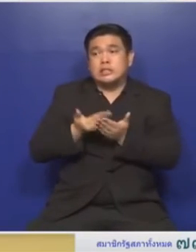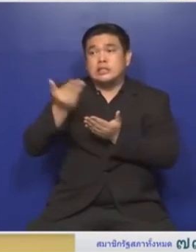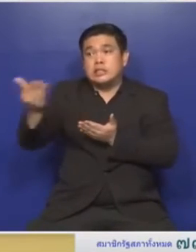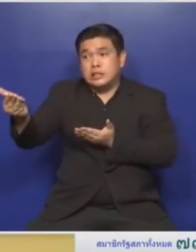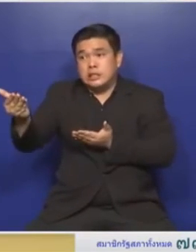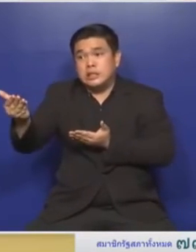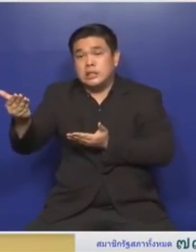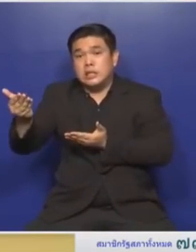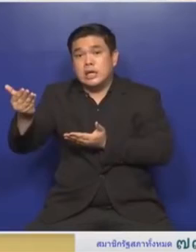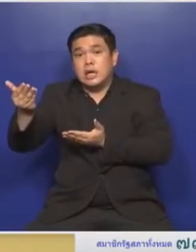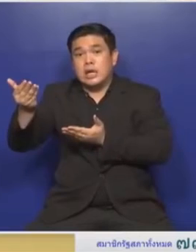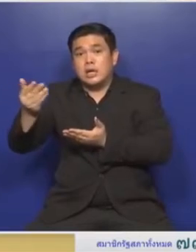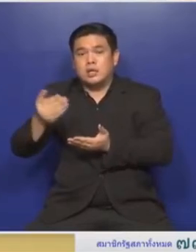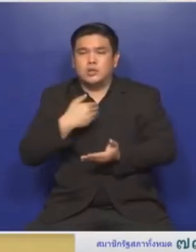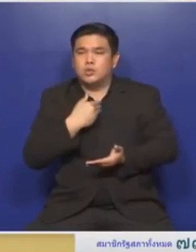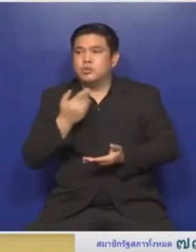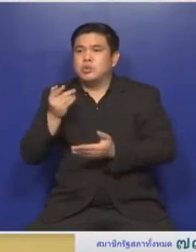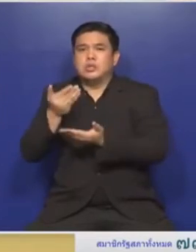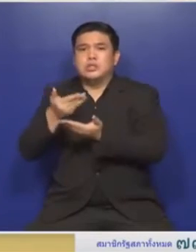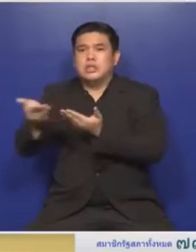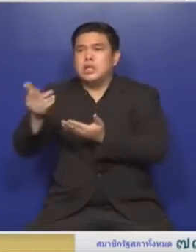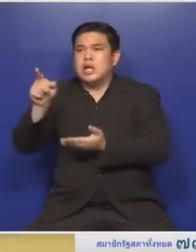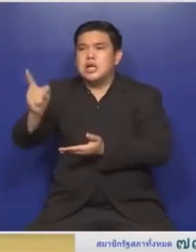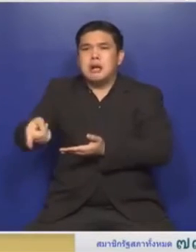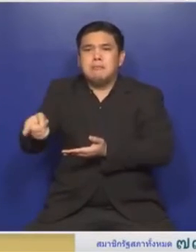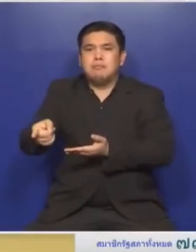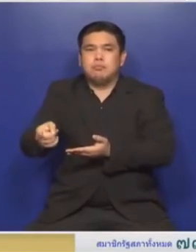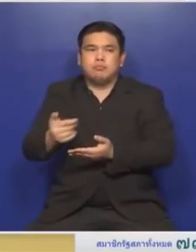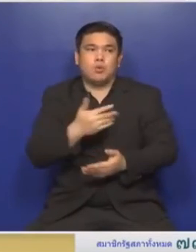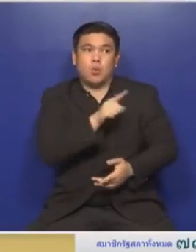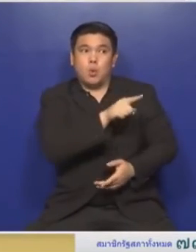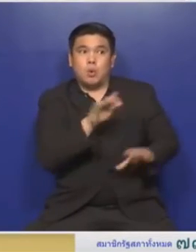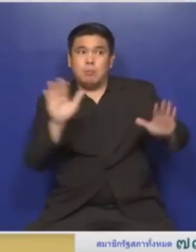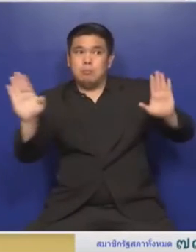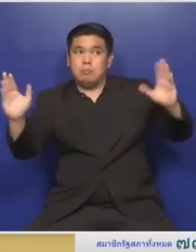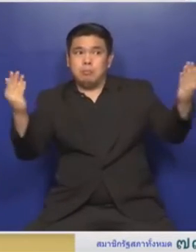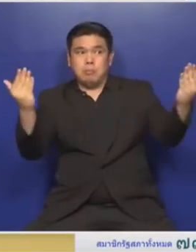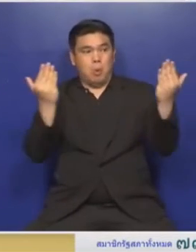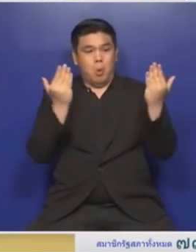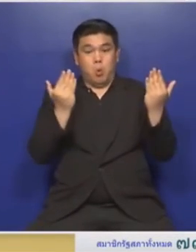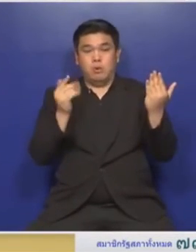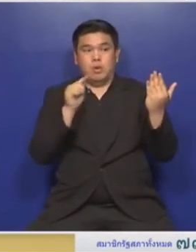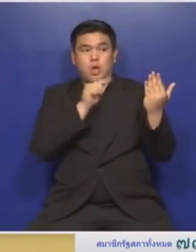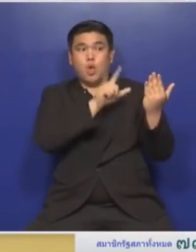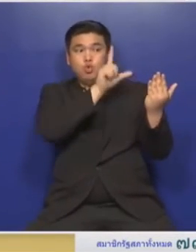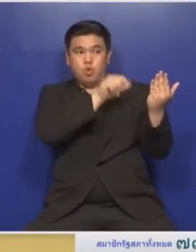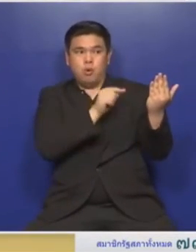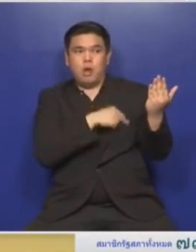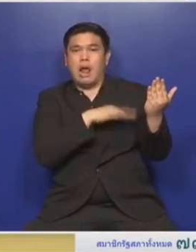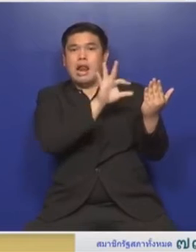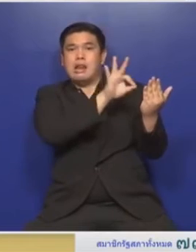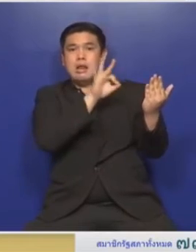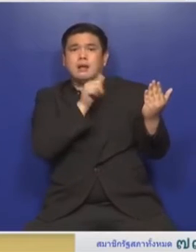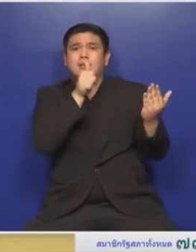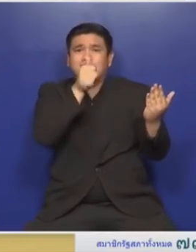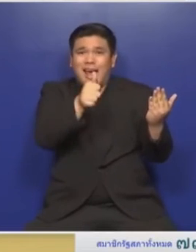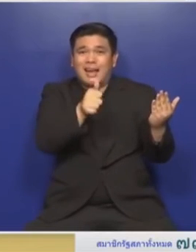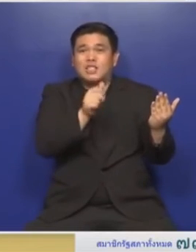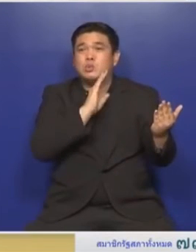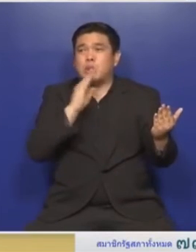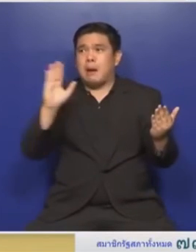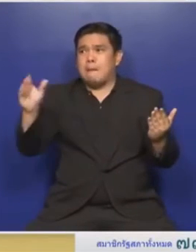ที่อื่นนะครท certain Umaสจที่เดิมเรื่จากระบบภาษี หระบบ Kotaมีกเปลยแปลงซึ่ง